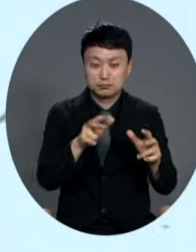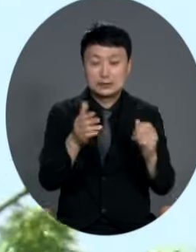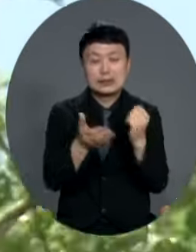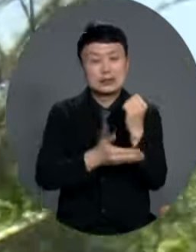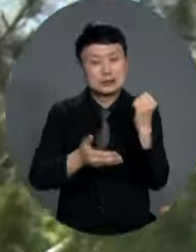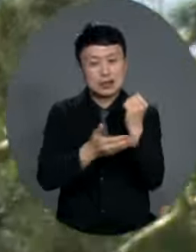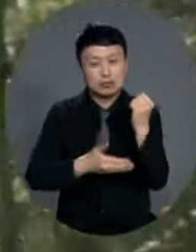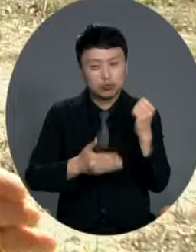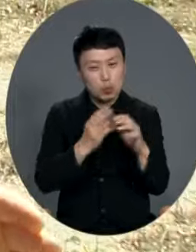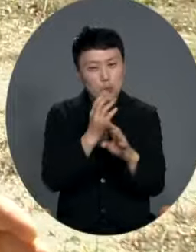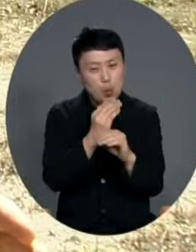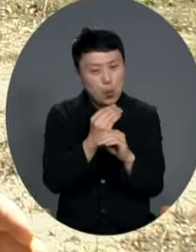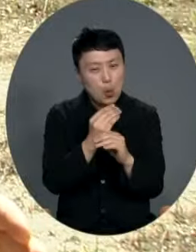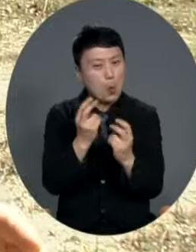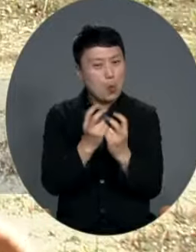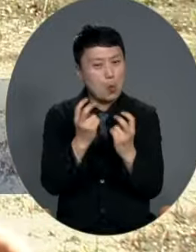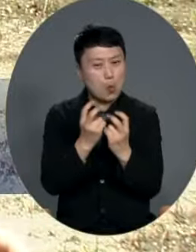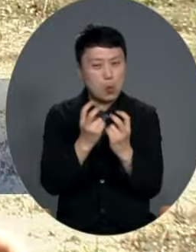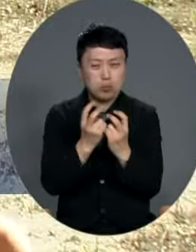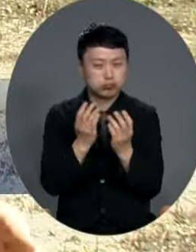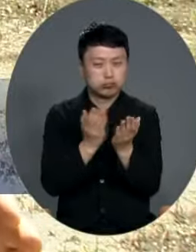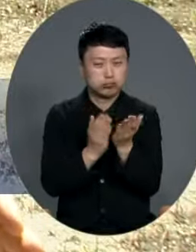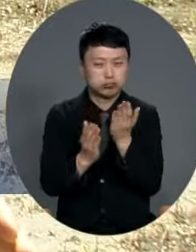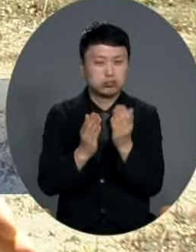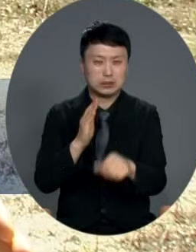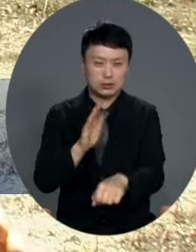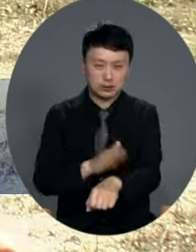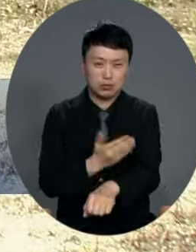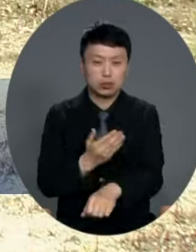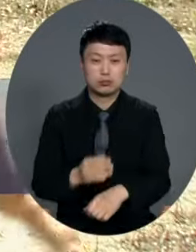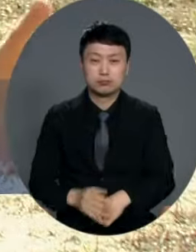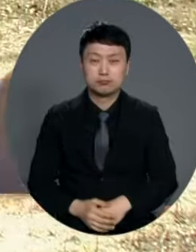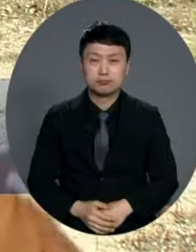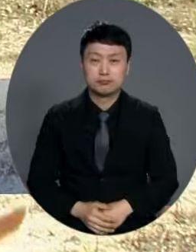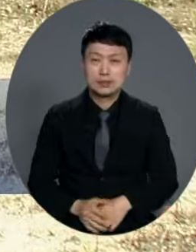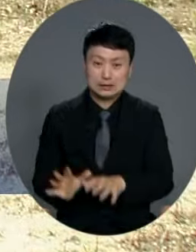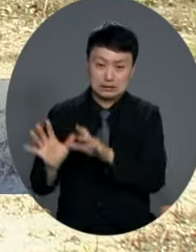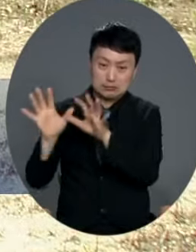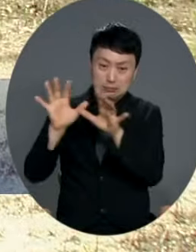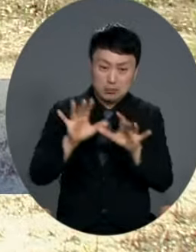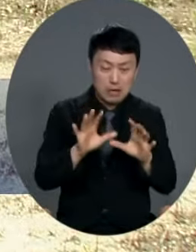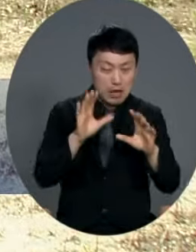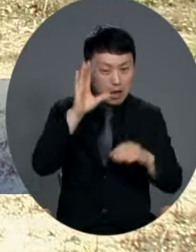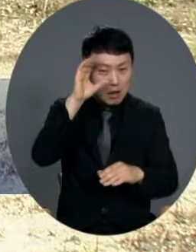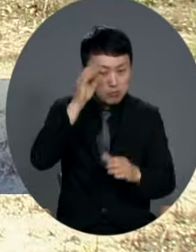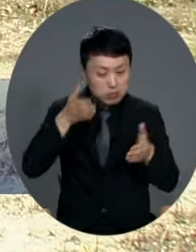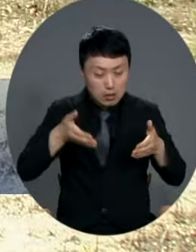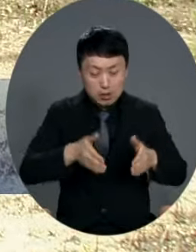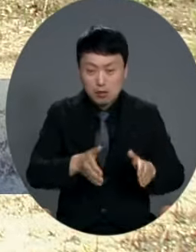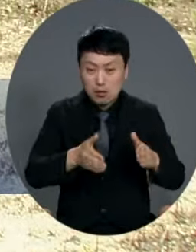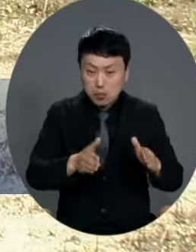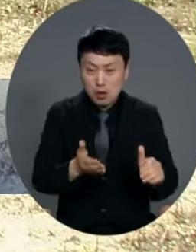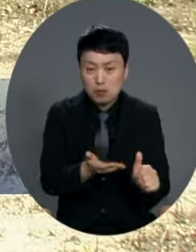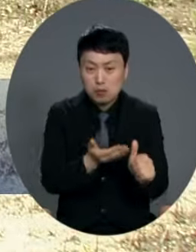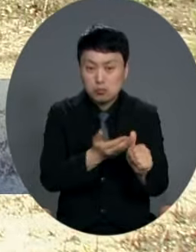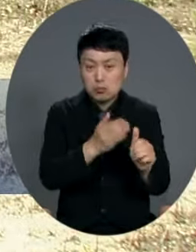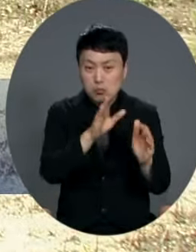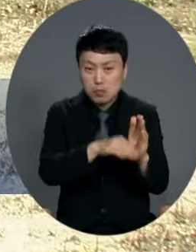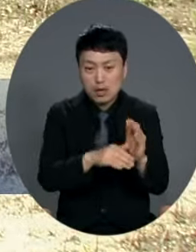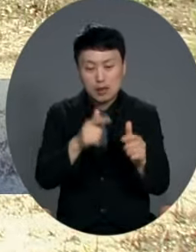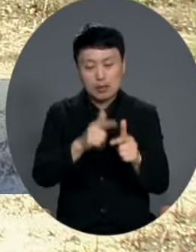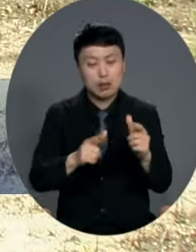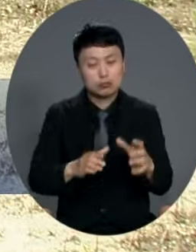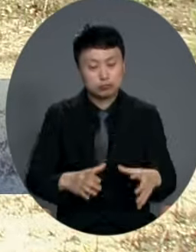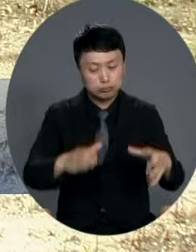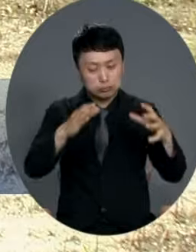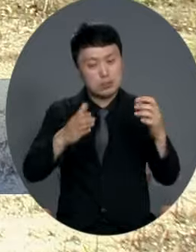겁니다. 하필 이렇게 새들이 번식기에 전부 날아와서 둥지를 틀고 있는 상황에서 이런 일을 한다는